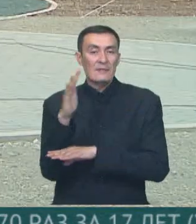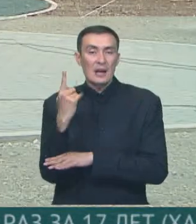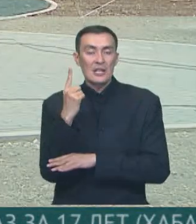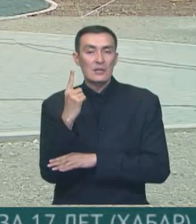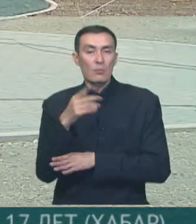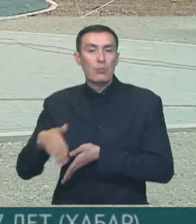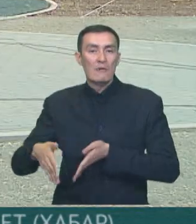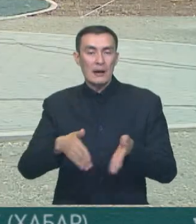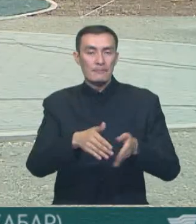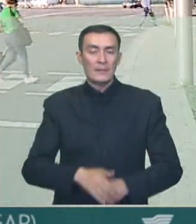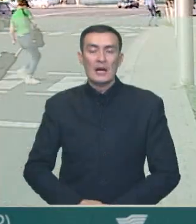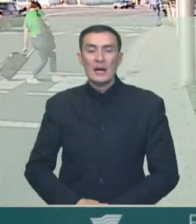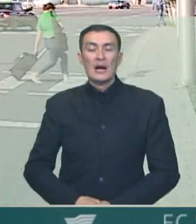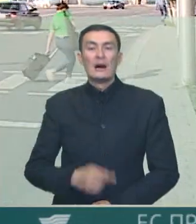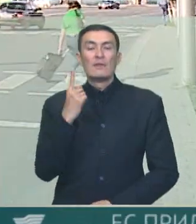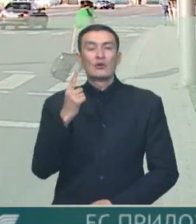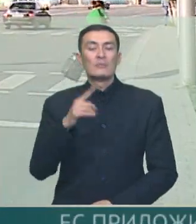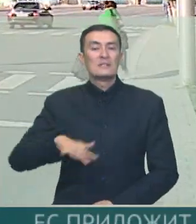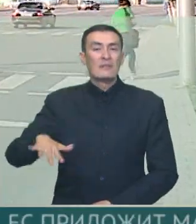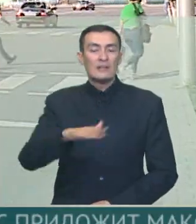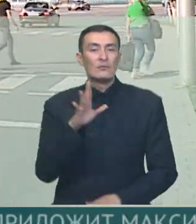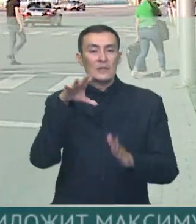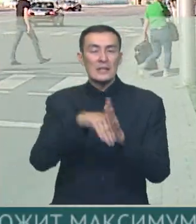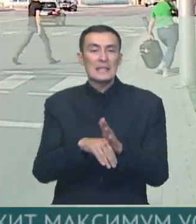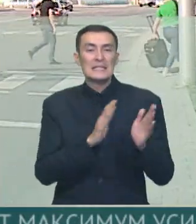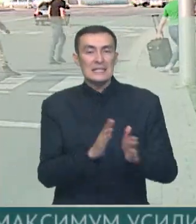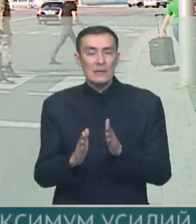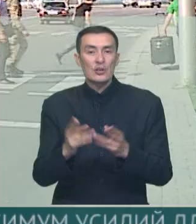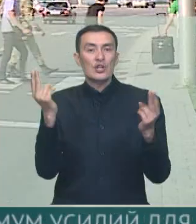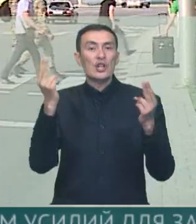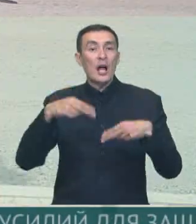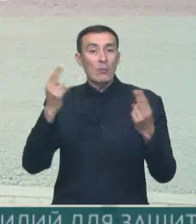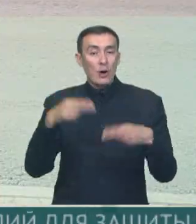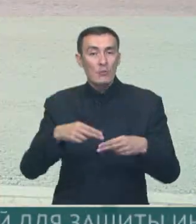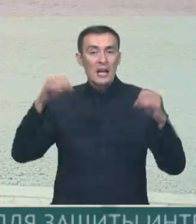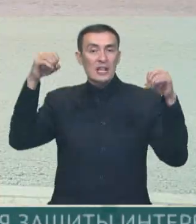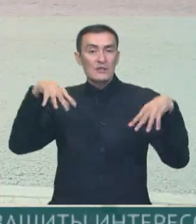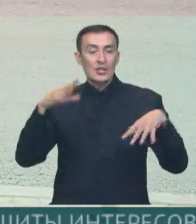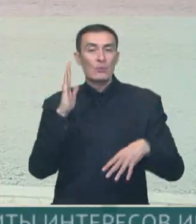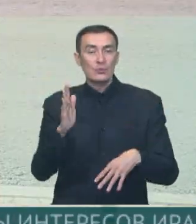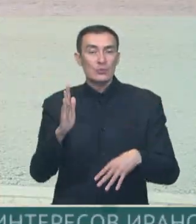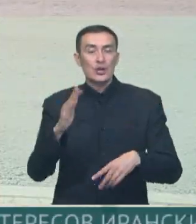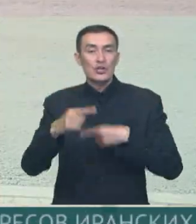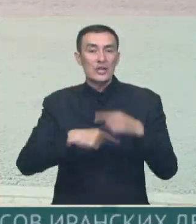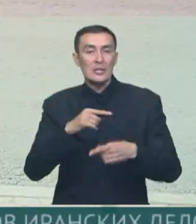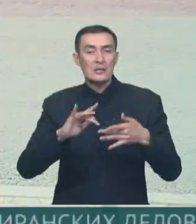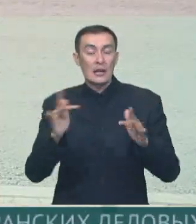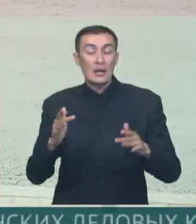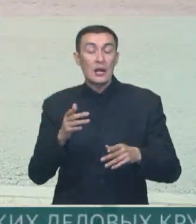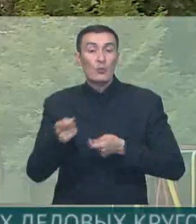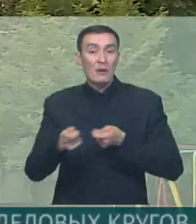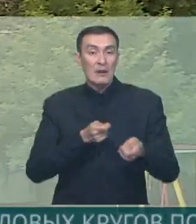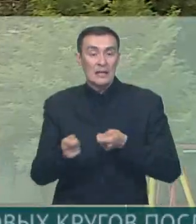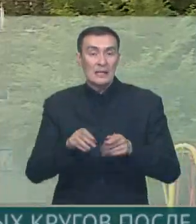бульвар. В одном из кварталов внедрят систему, где даже шлагбаумы и освещение будут умными. Всего